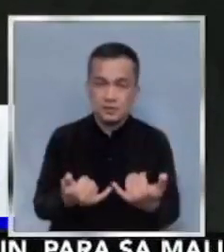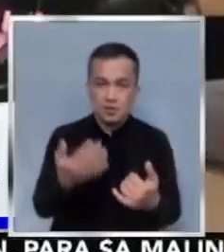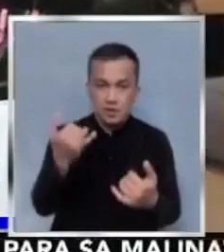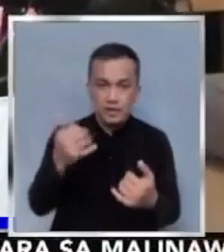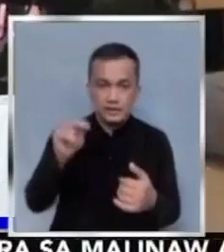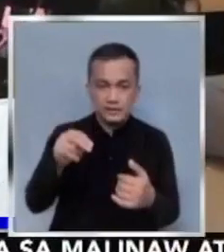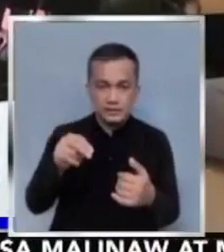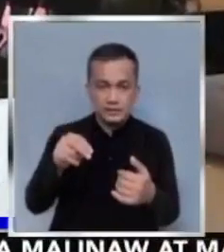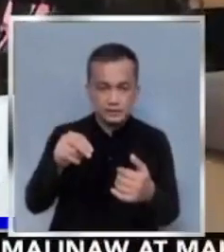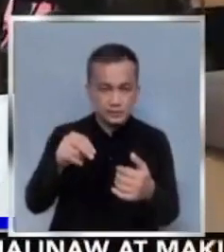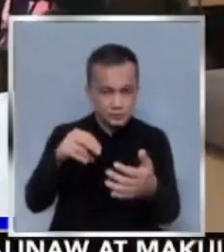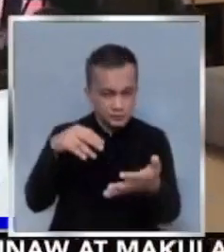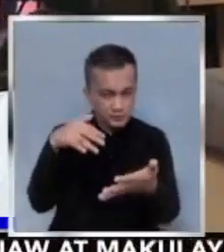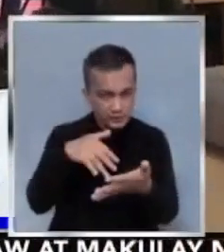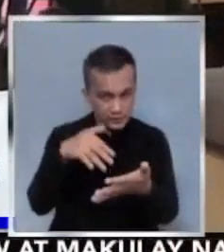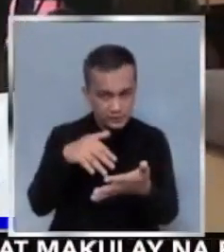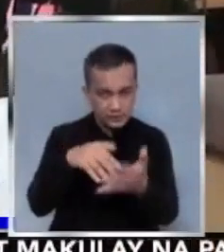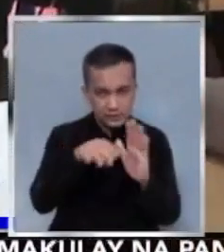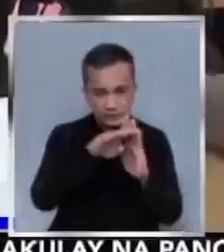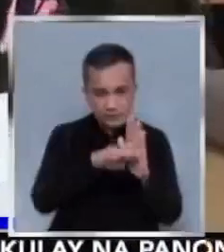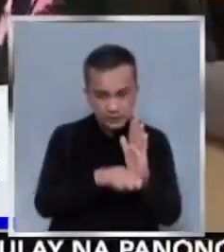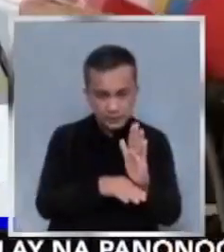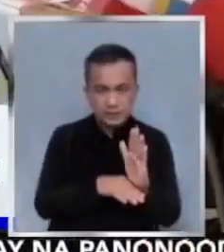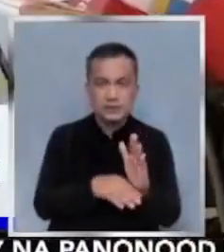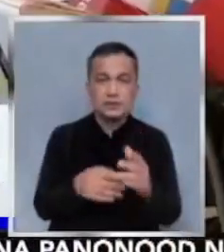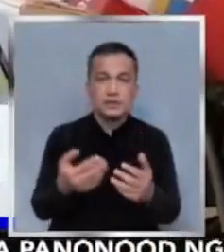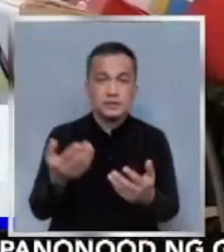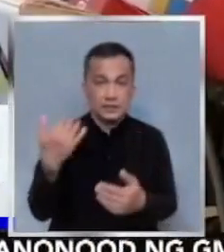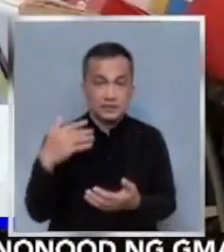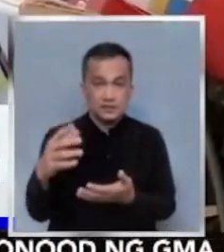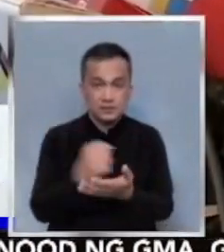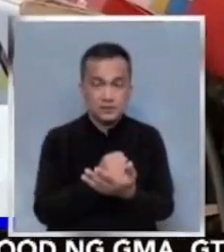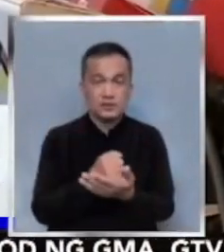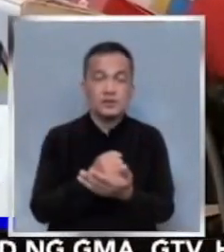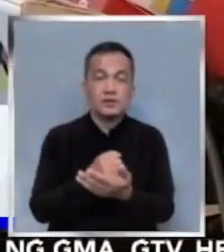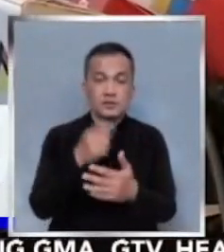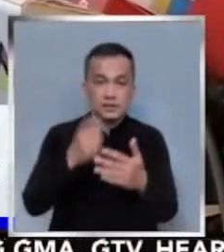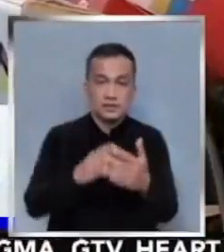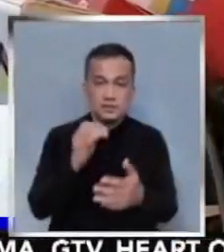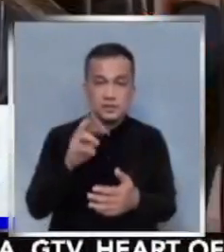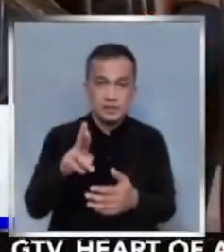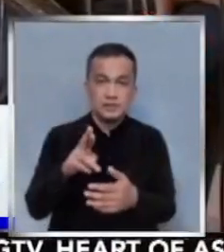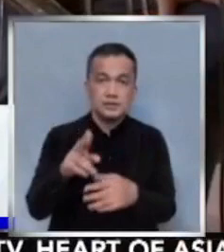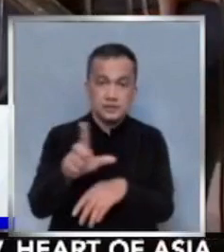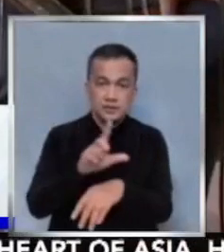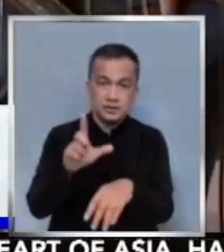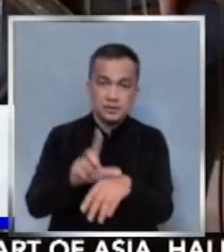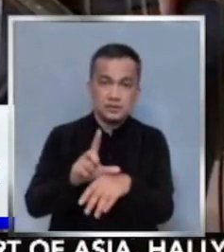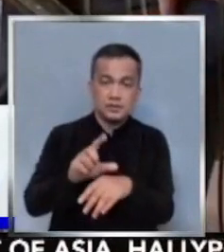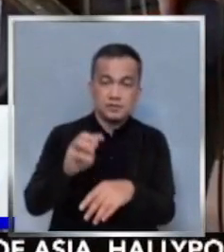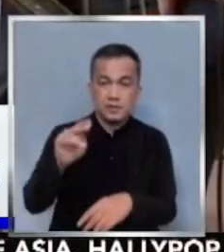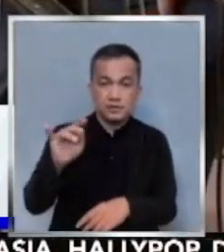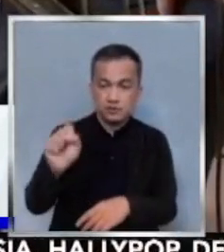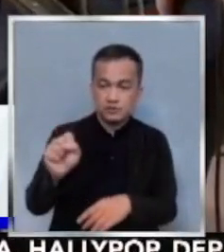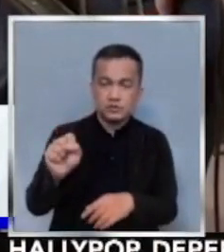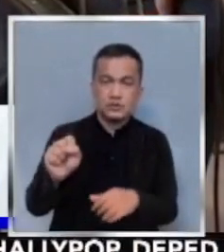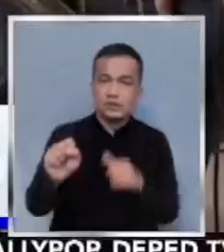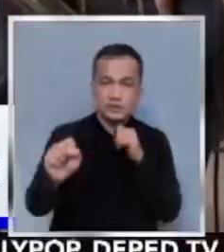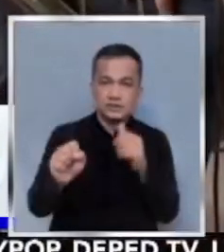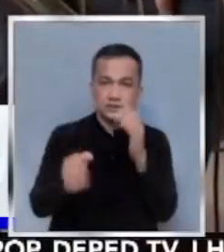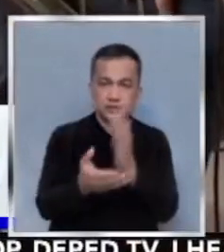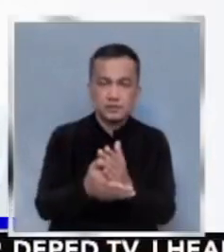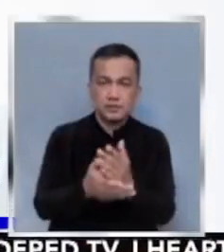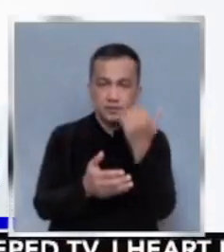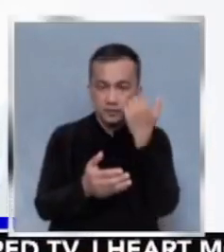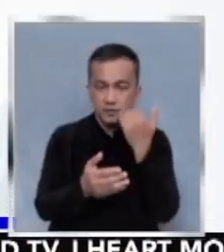detalye. Dati na rin naman daw nangungulekta ng buwis ang BIR sa mga ari-arian ng mga Marcos at hindi raw sila titigil kung kulang pa ang